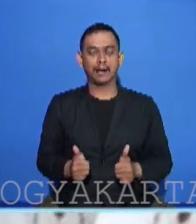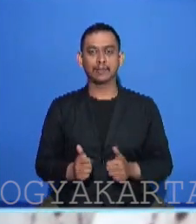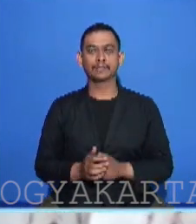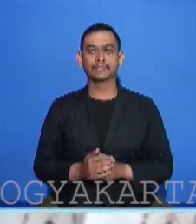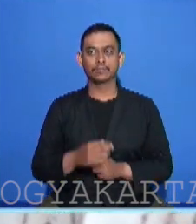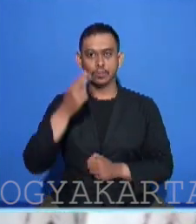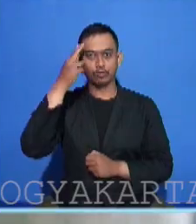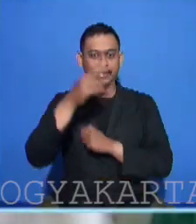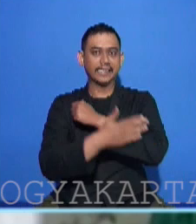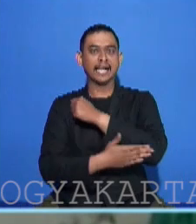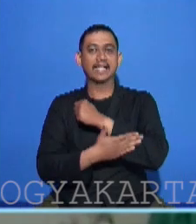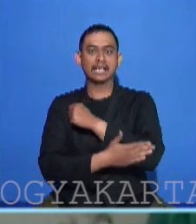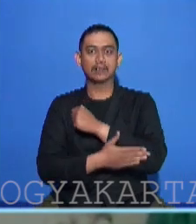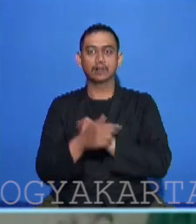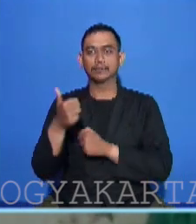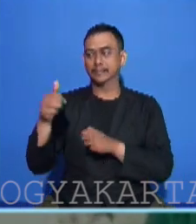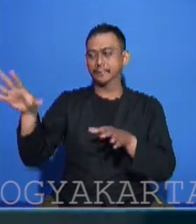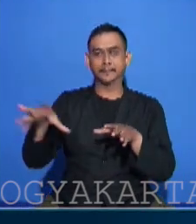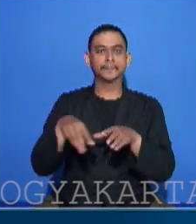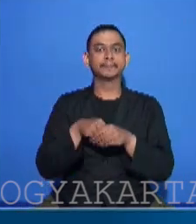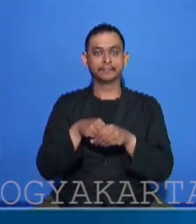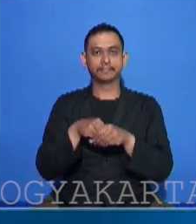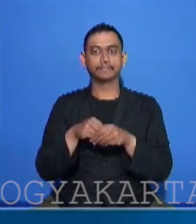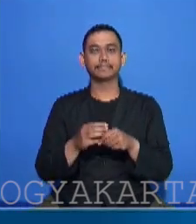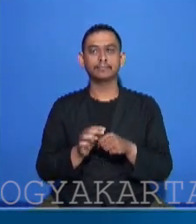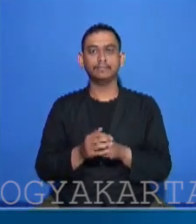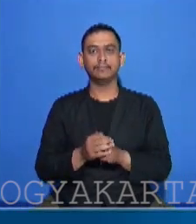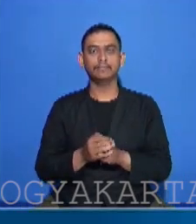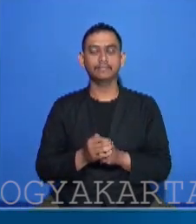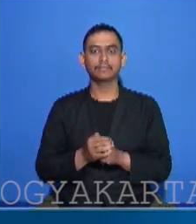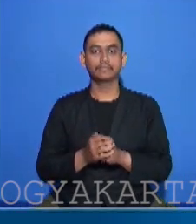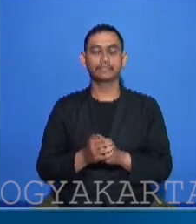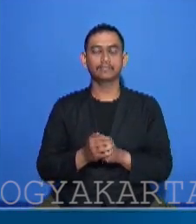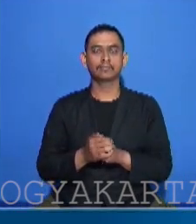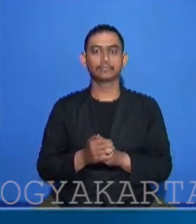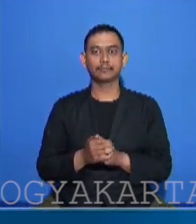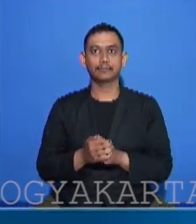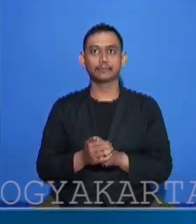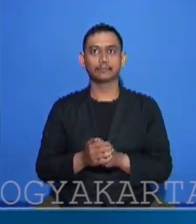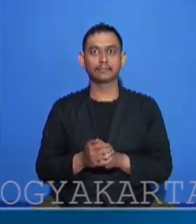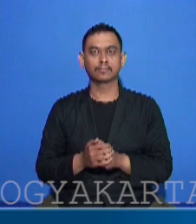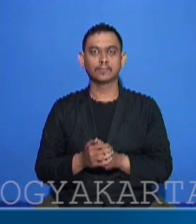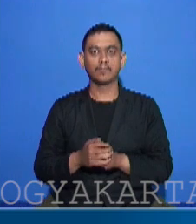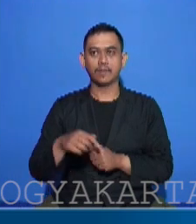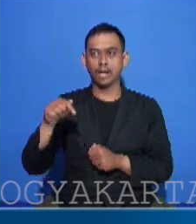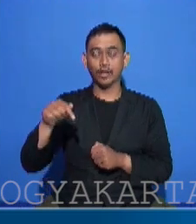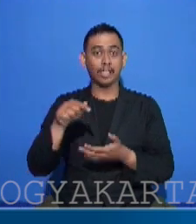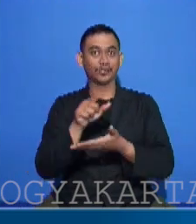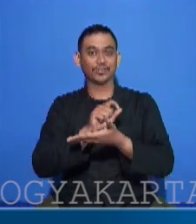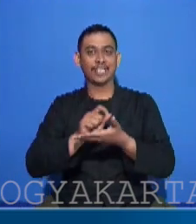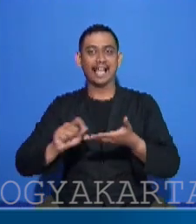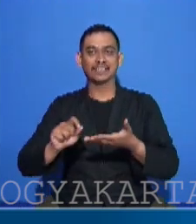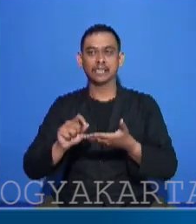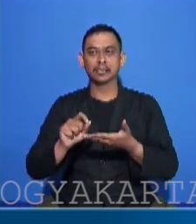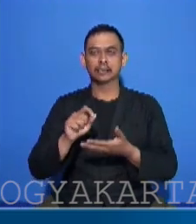negara. Sebenarnya sendiri kalau dari pondoknya sendiri itu paham aplikasi. Kalau di sekolahnya ya kayak sekolah biasa